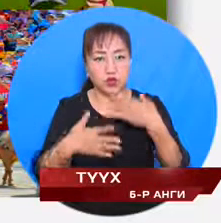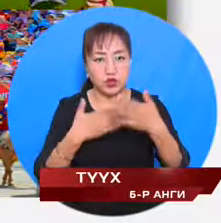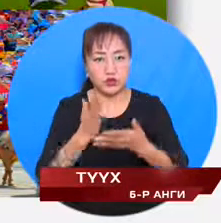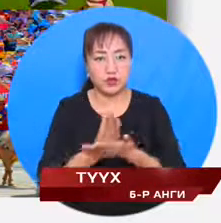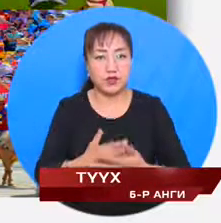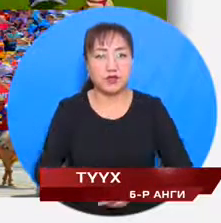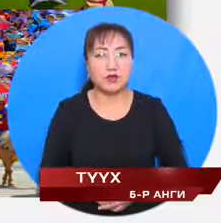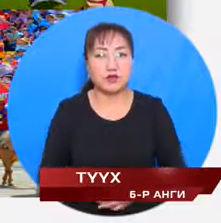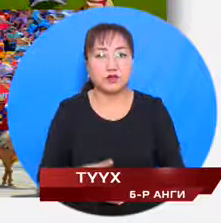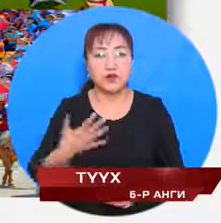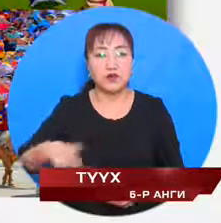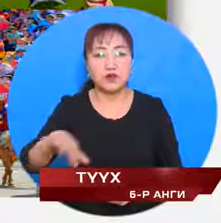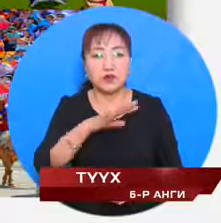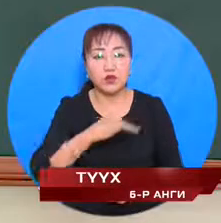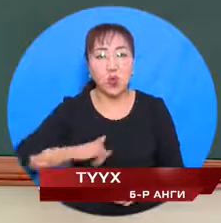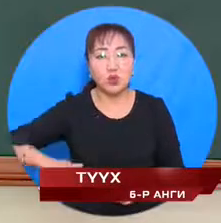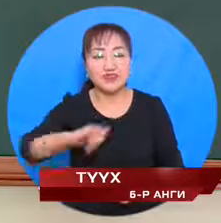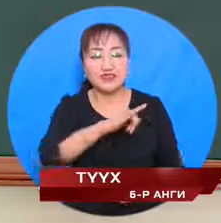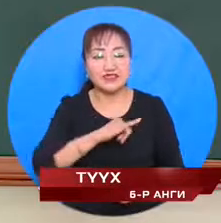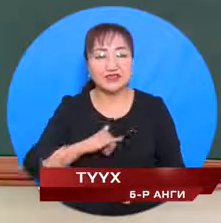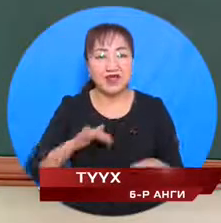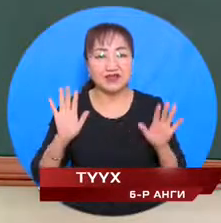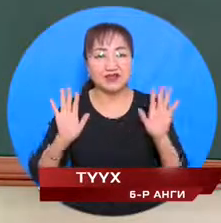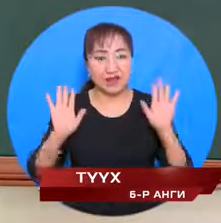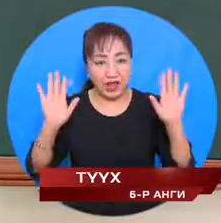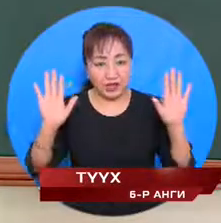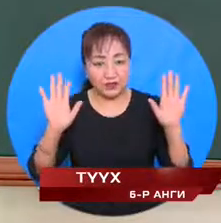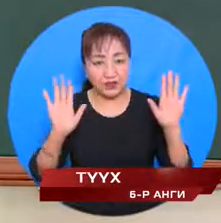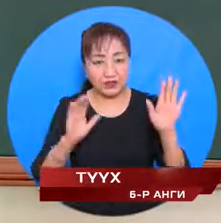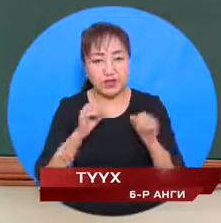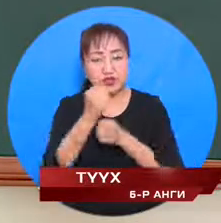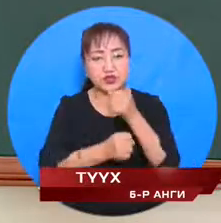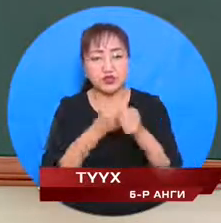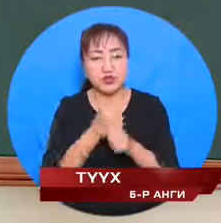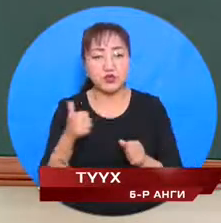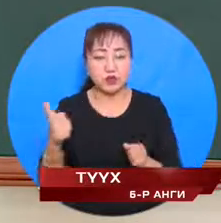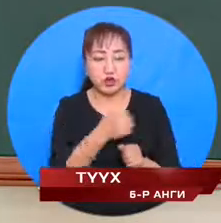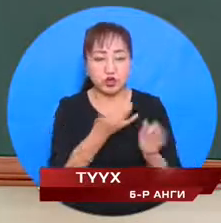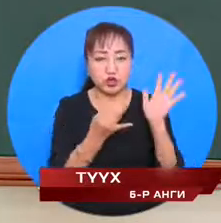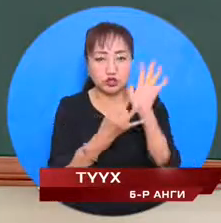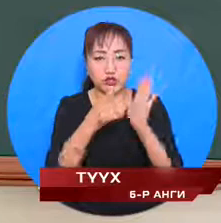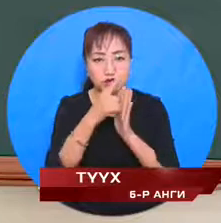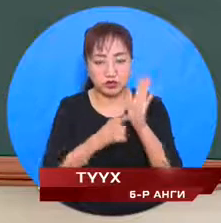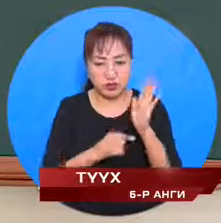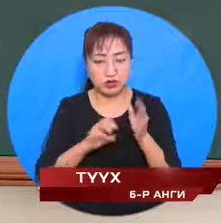Тэгвэл бид нар улсын баяр наадмыг буюу жил бүр 7 сард тогтмол тэмдэглэдэг.